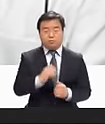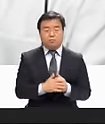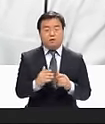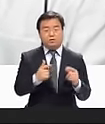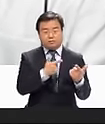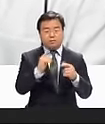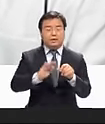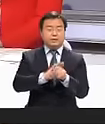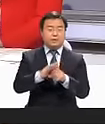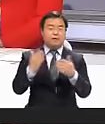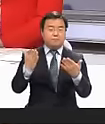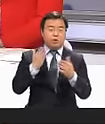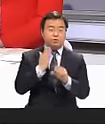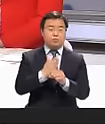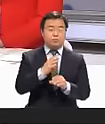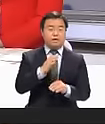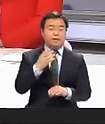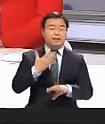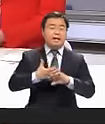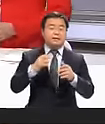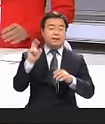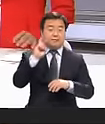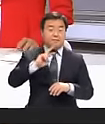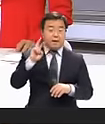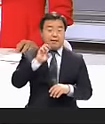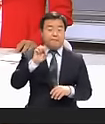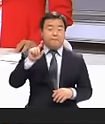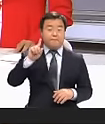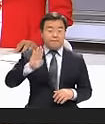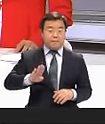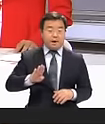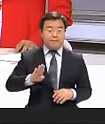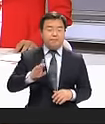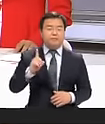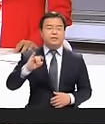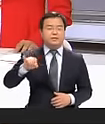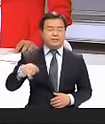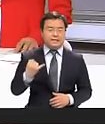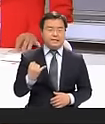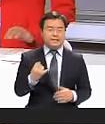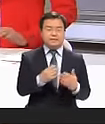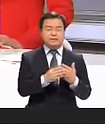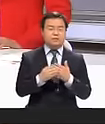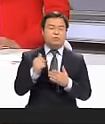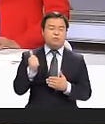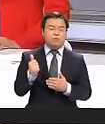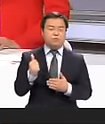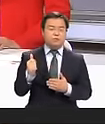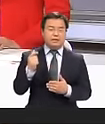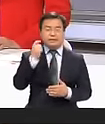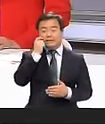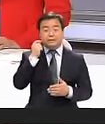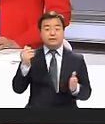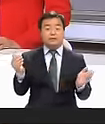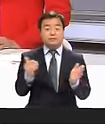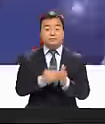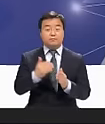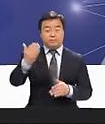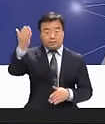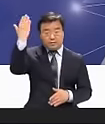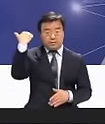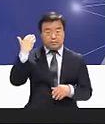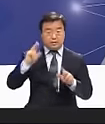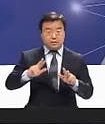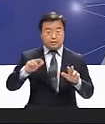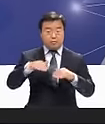받으면서 팝송 전문 DJ들이 그야말로 스타로 활동했던 시대가 한 시절이 있었는데 이제 그